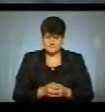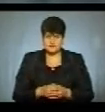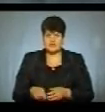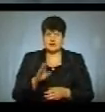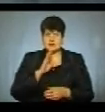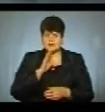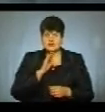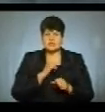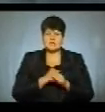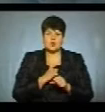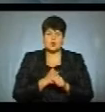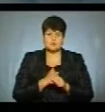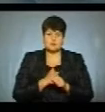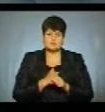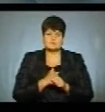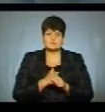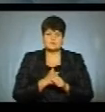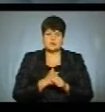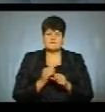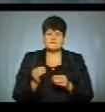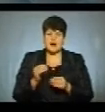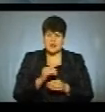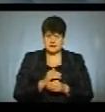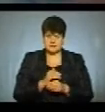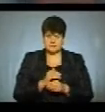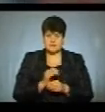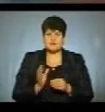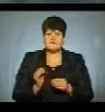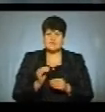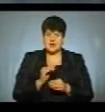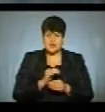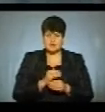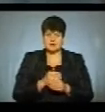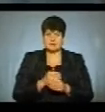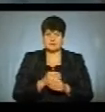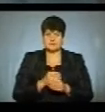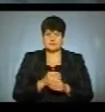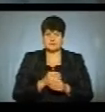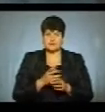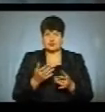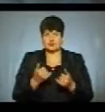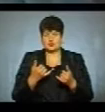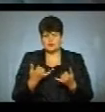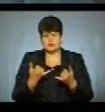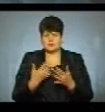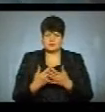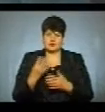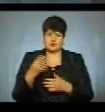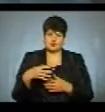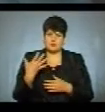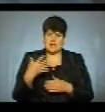Дівчата роблять вареники. Вареники ми розтягаємо, що там десь до сьогодні до 45